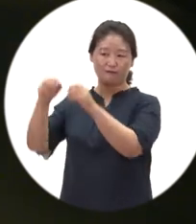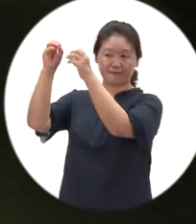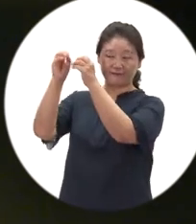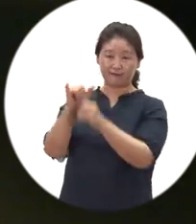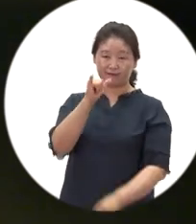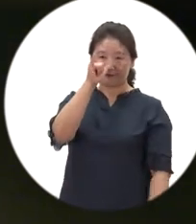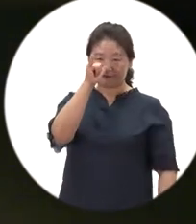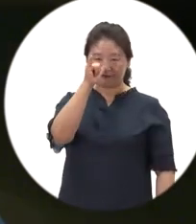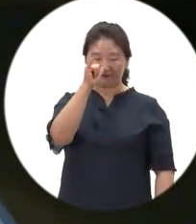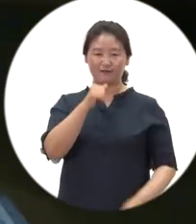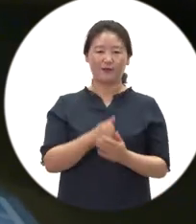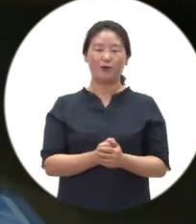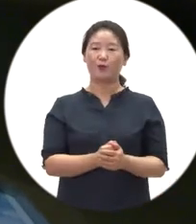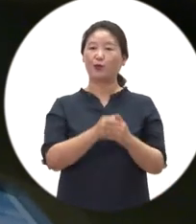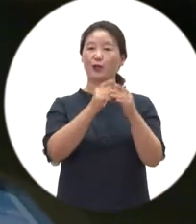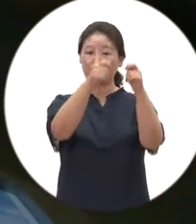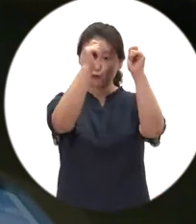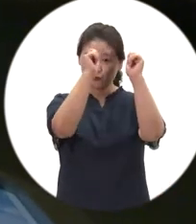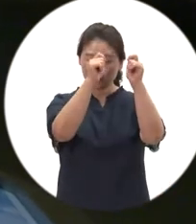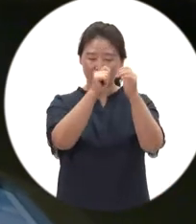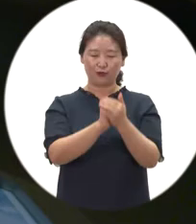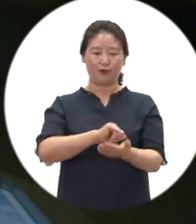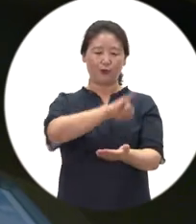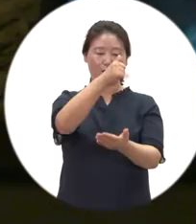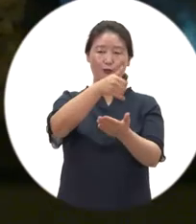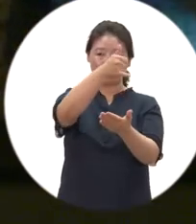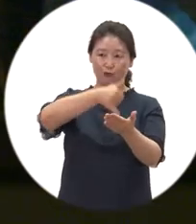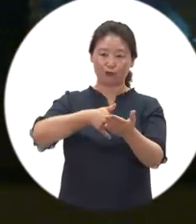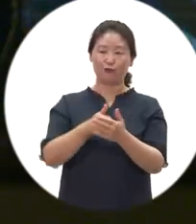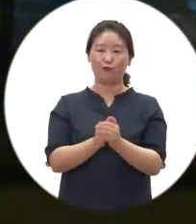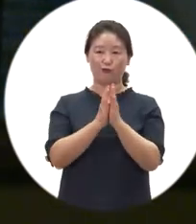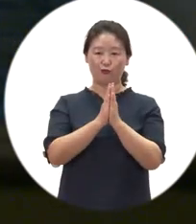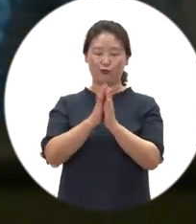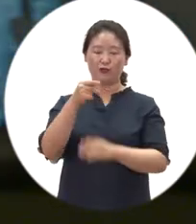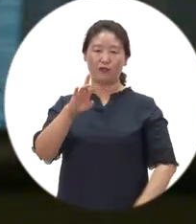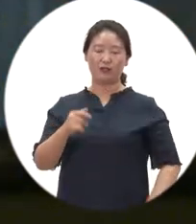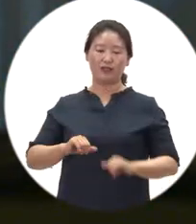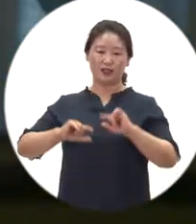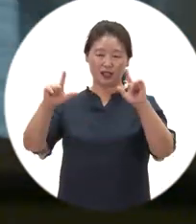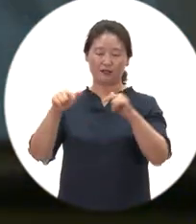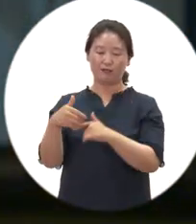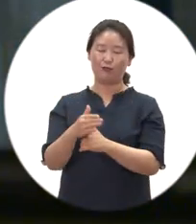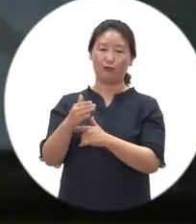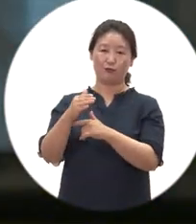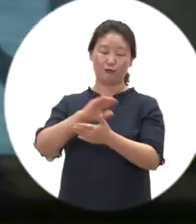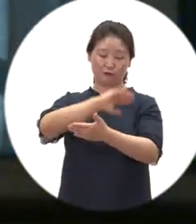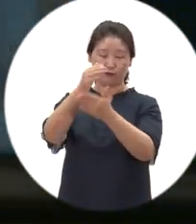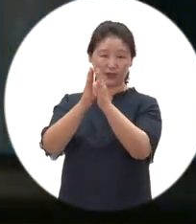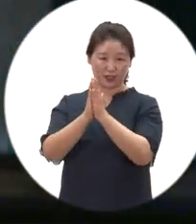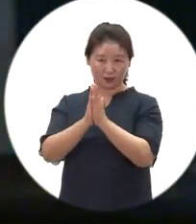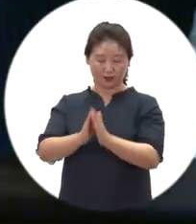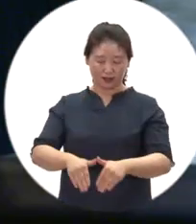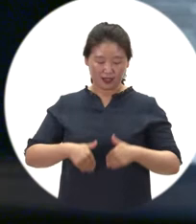소개하였는데요. 입춘날에는 입춘꽃을 하며 풍농을 기원하거나 영등날에는 영등제를 지내며 풍어를 기원합니다.